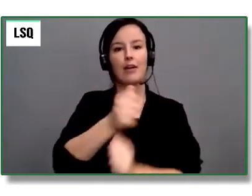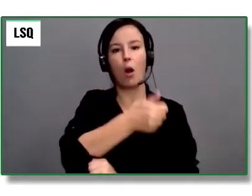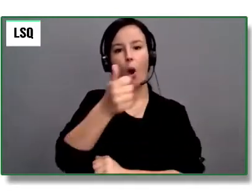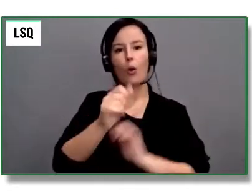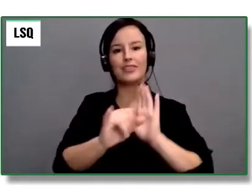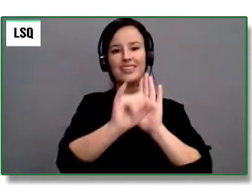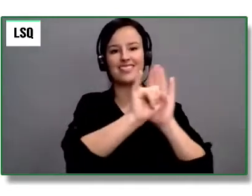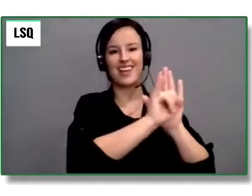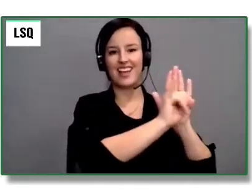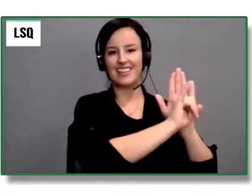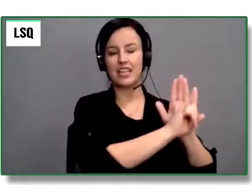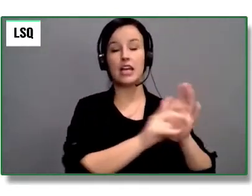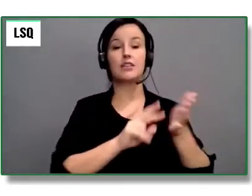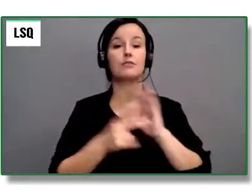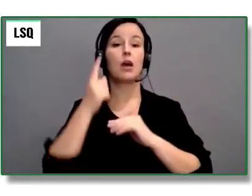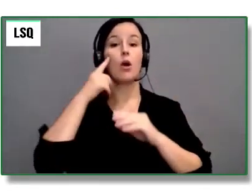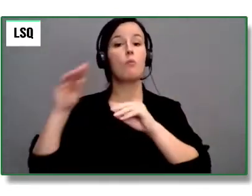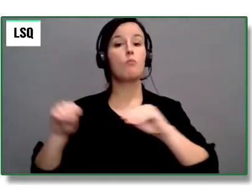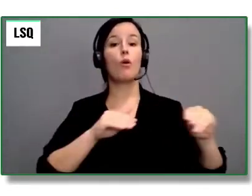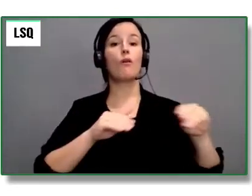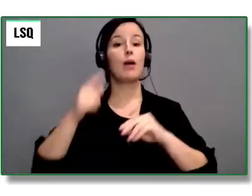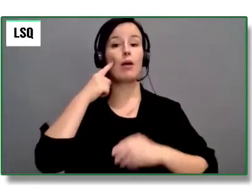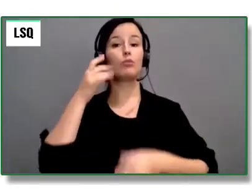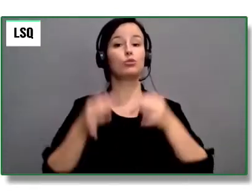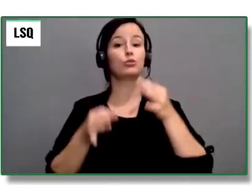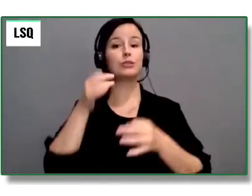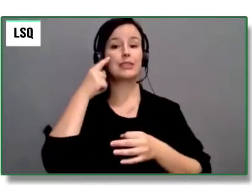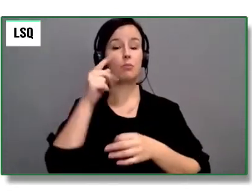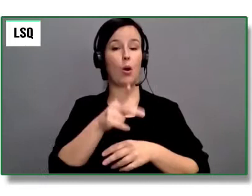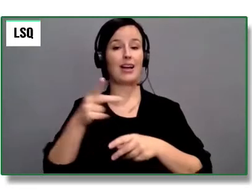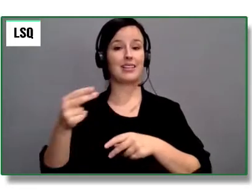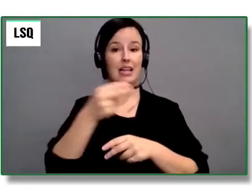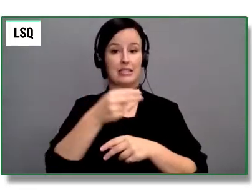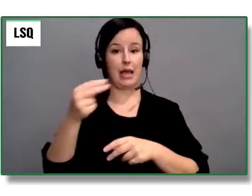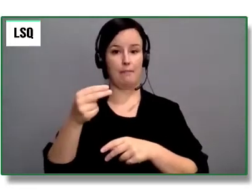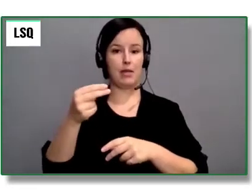pourquoi le mouvement pour la justice des handicapés centre les personnes handicapées,